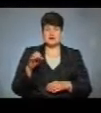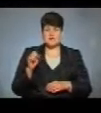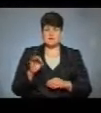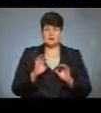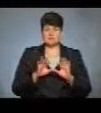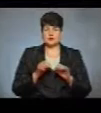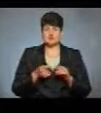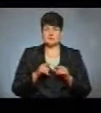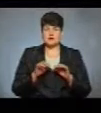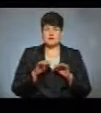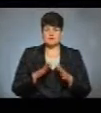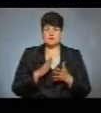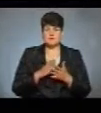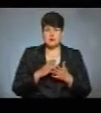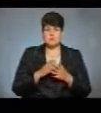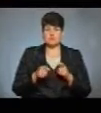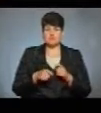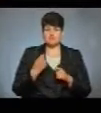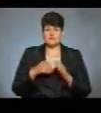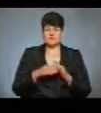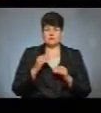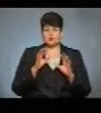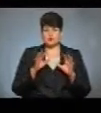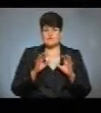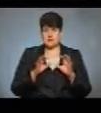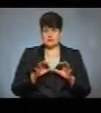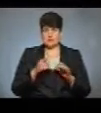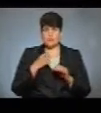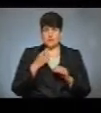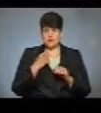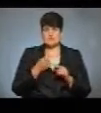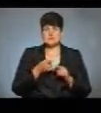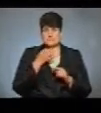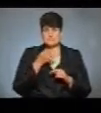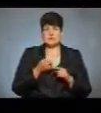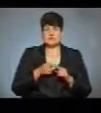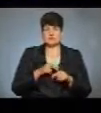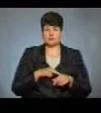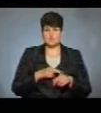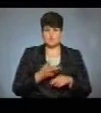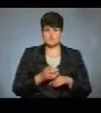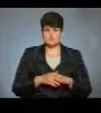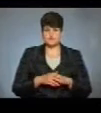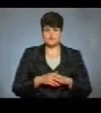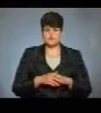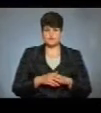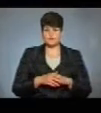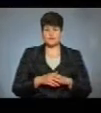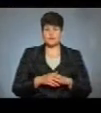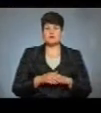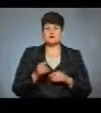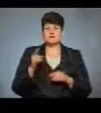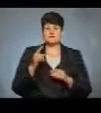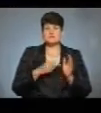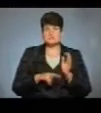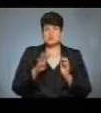така акція має ознаки порушення виборчого законодавства. Каже, повідомила про це в поліцію. Частина 14 статті 74